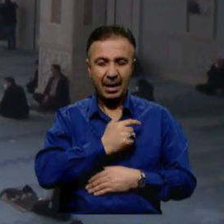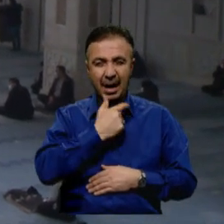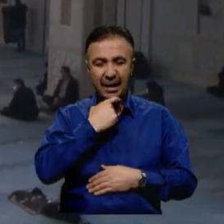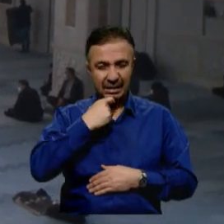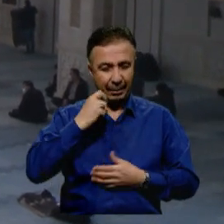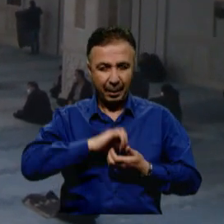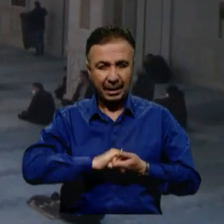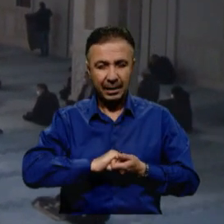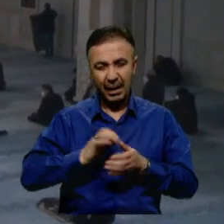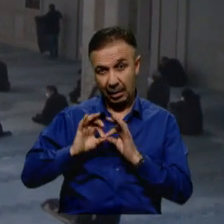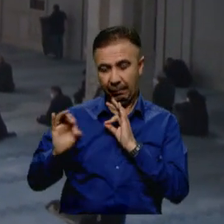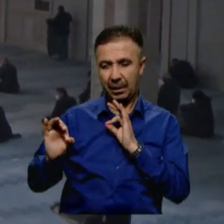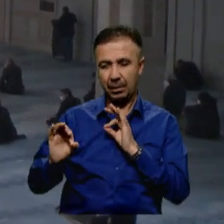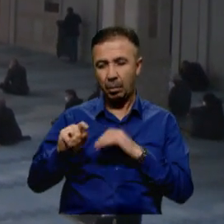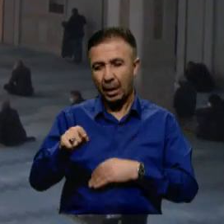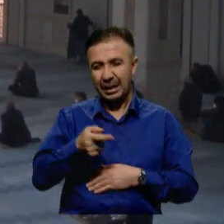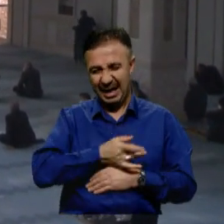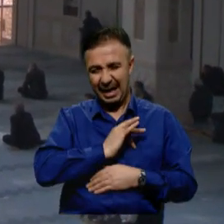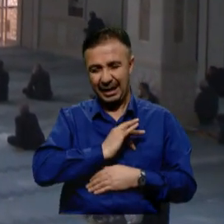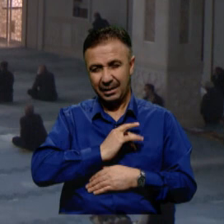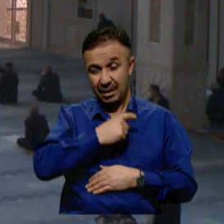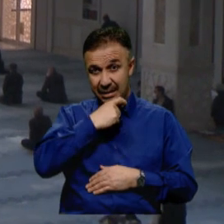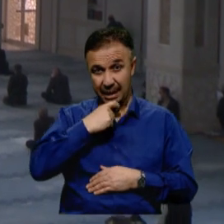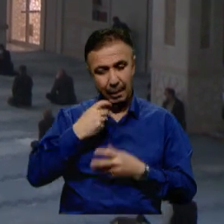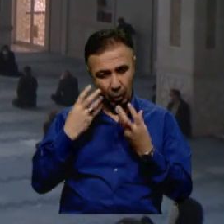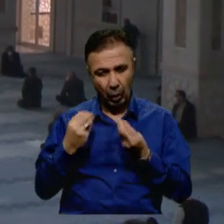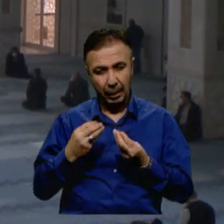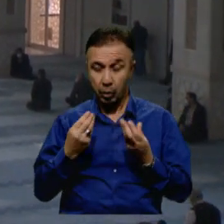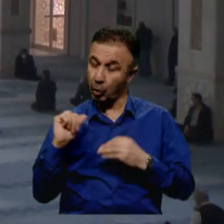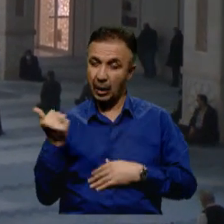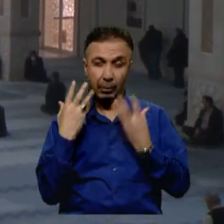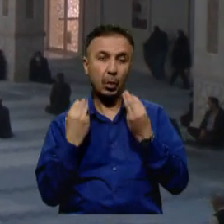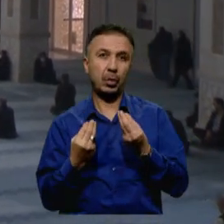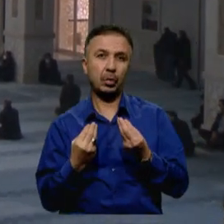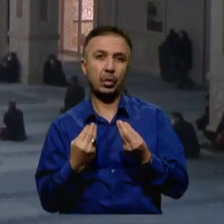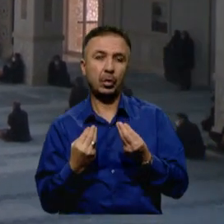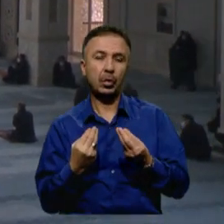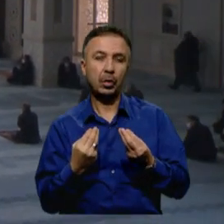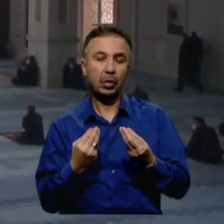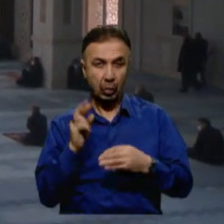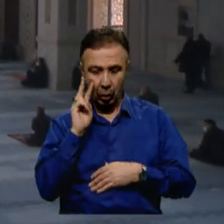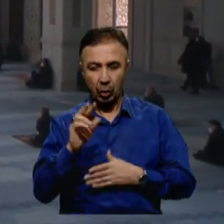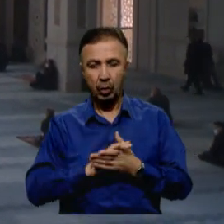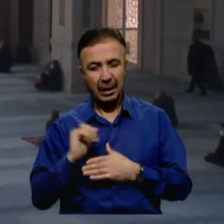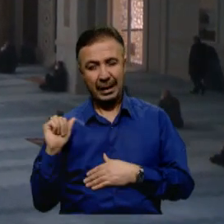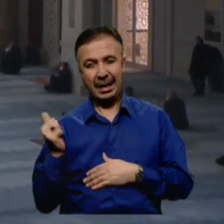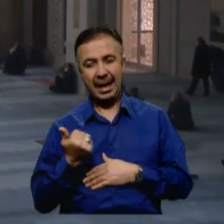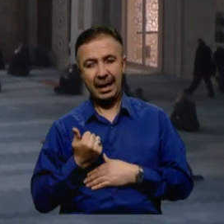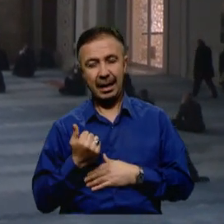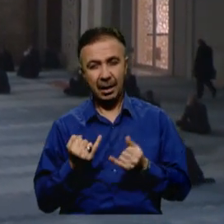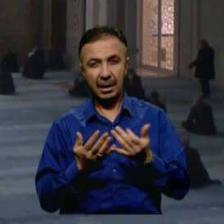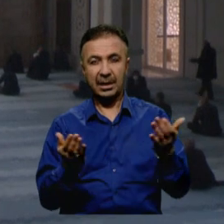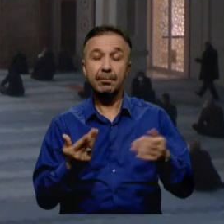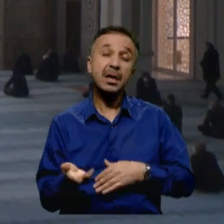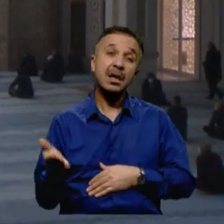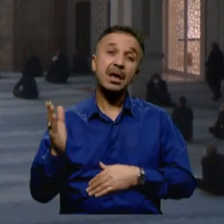yine ihlasın, samimiyetin ne kadar önemli olduğunu görüyoruz. Değerli kardeşlerim, bir başka